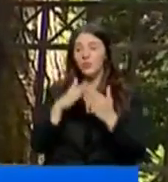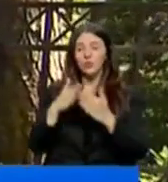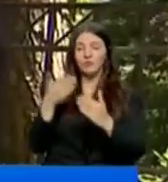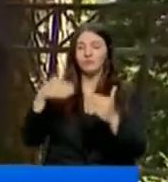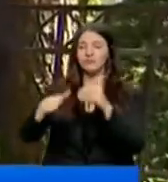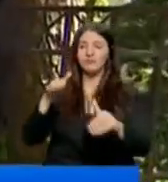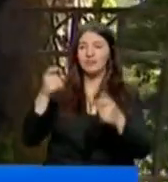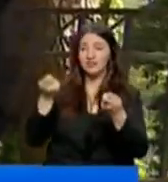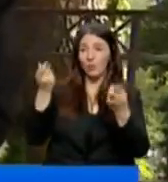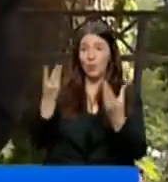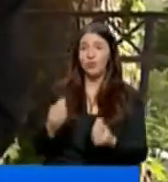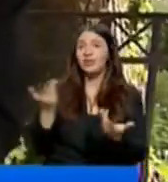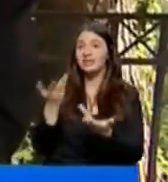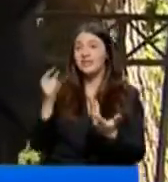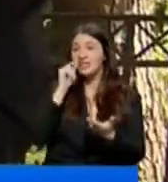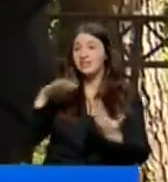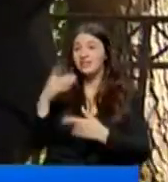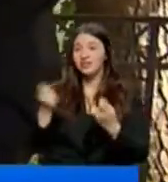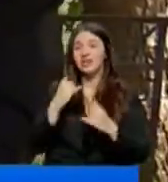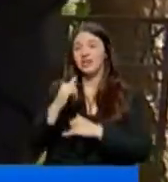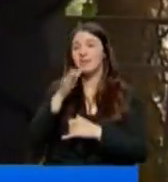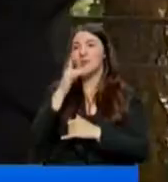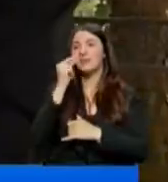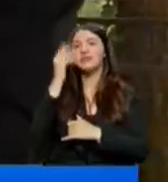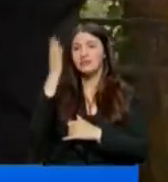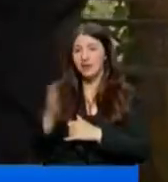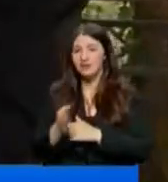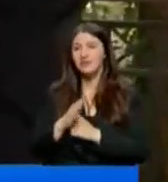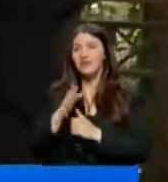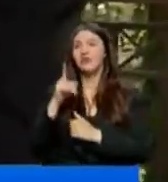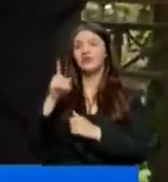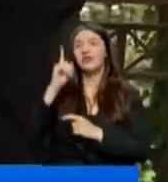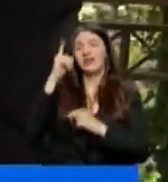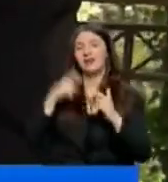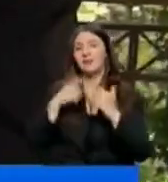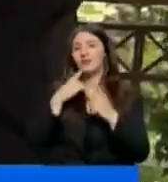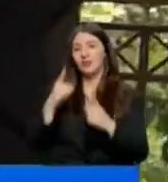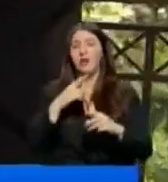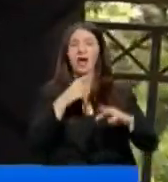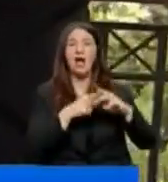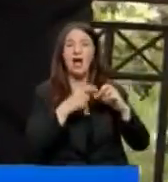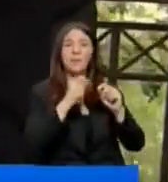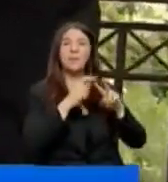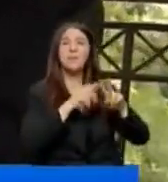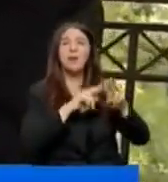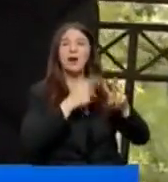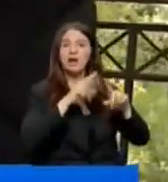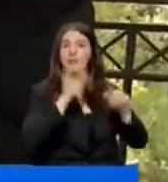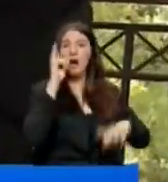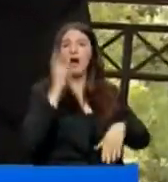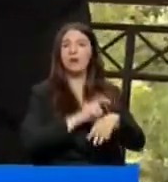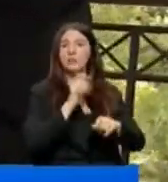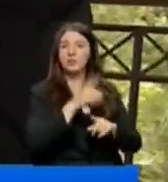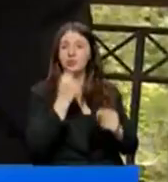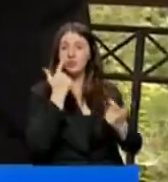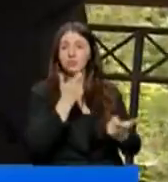olduğunu, kişilerin nasıl çalıştığını yakından bilen bir insandı. Dolayısıyla ona da Allah'tan rahmet diliyorum. Erbakan'ı da çok hakkıyla anıyorsunuz. Erbakan'ı onu da arıyor. Onu